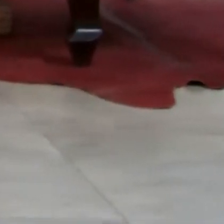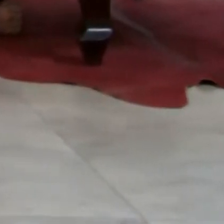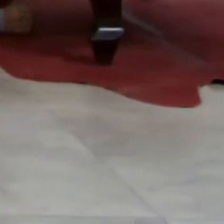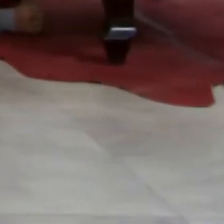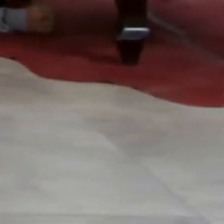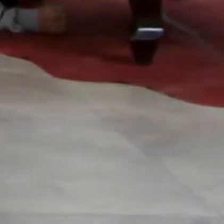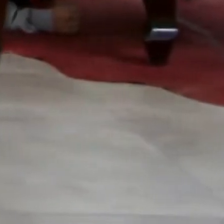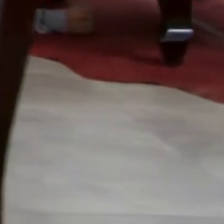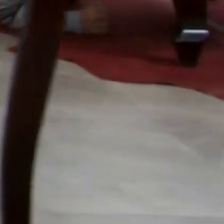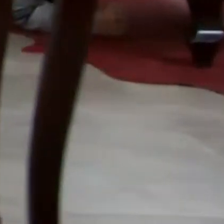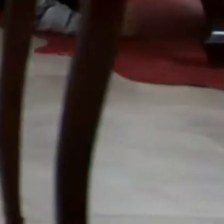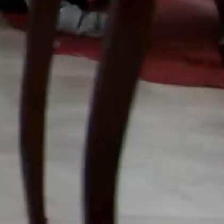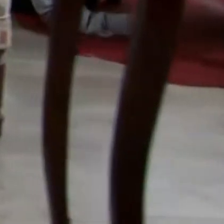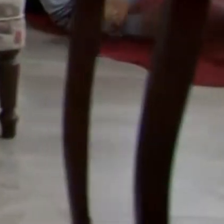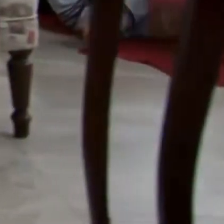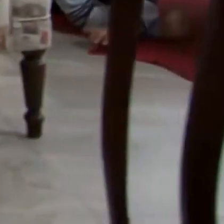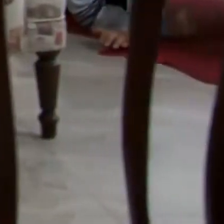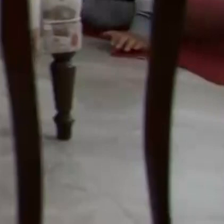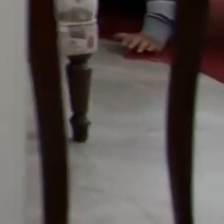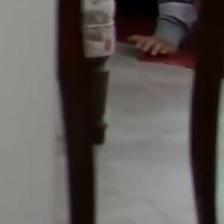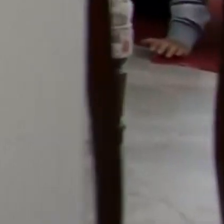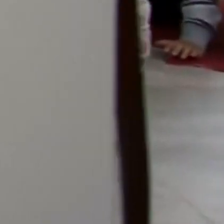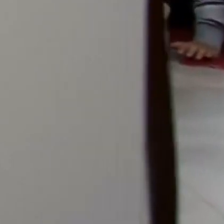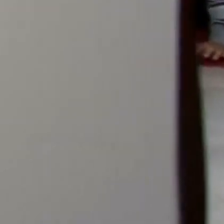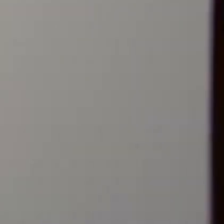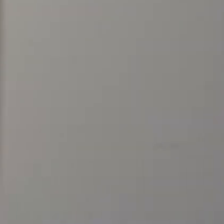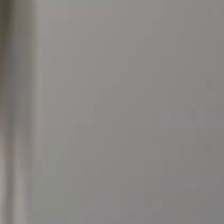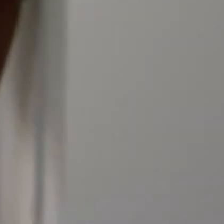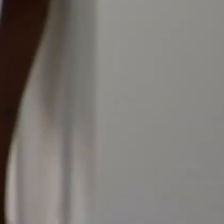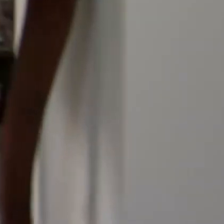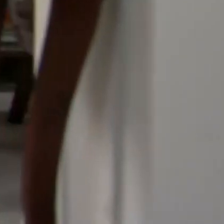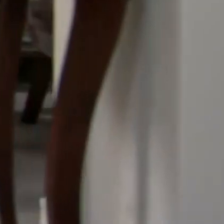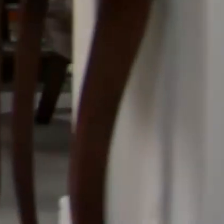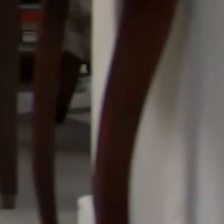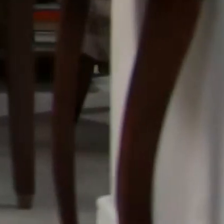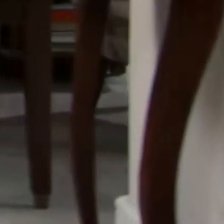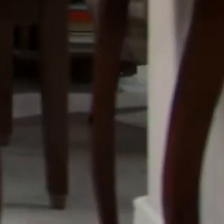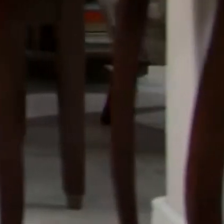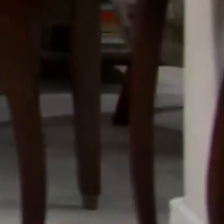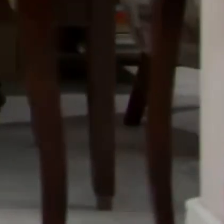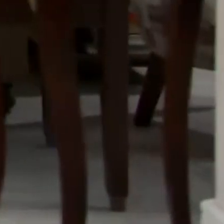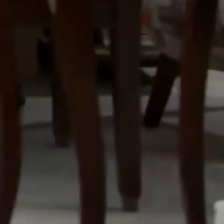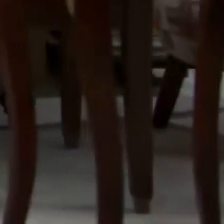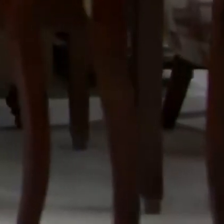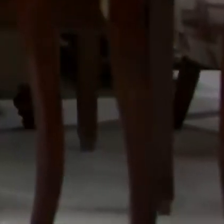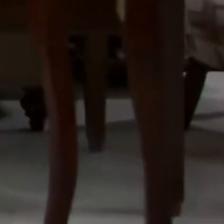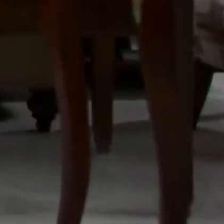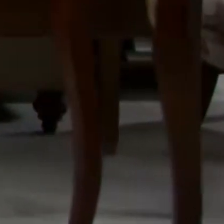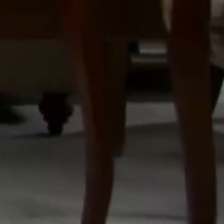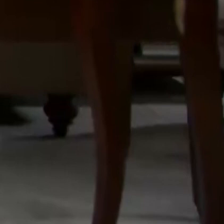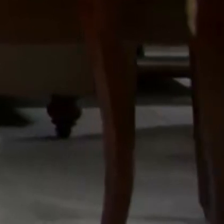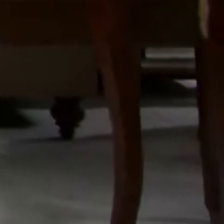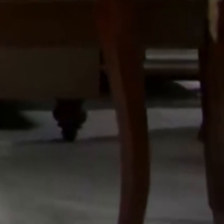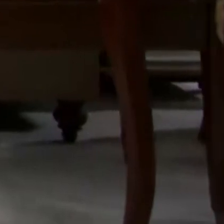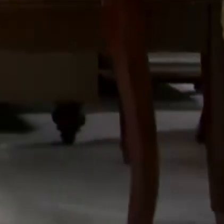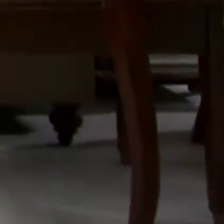döşeli. Yerlere ara ara koyun postu şeklinde renkli halılar serilmiş. Sefanın altındaki halı bordo renkte. Bu sırada Nurhan